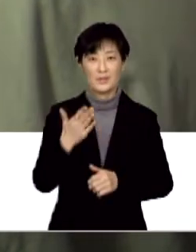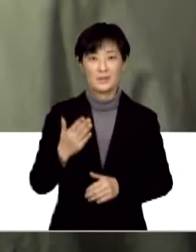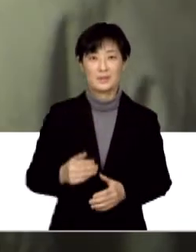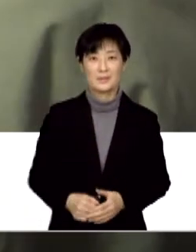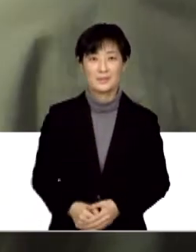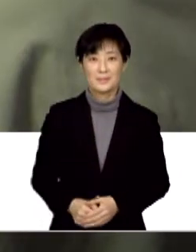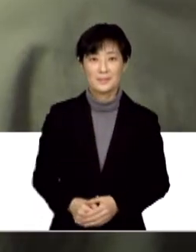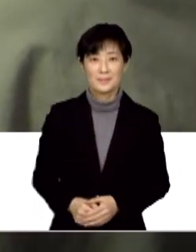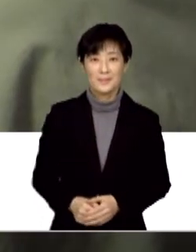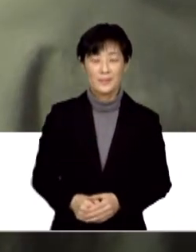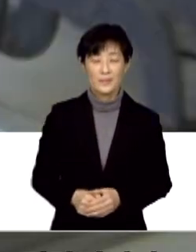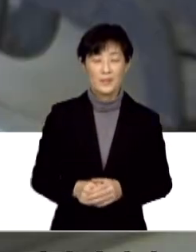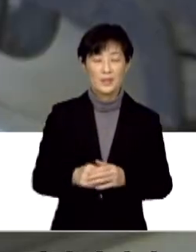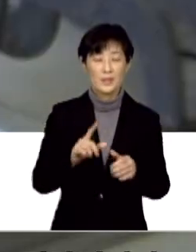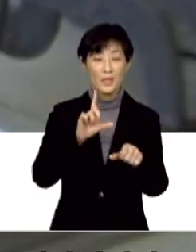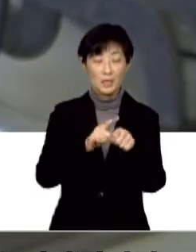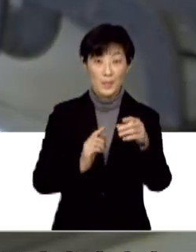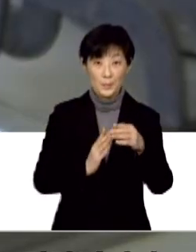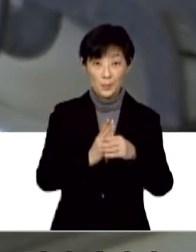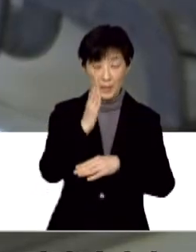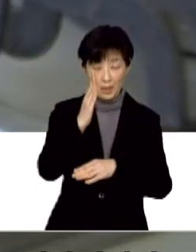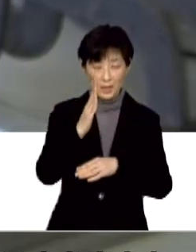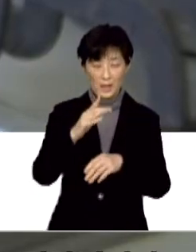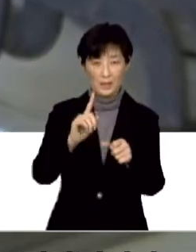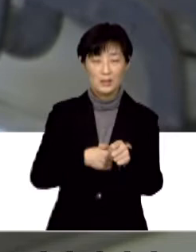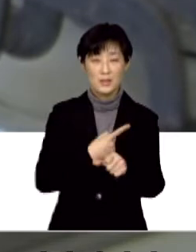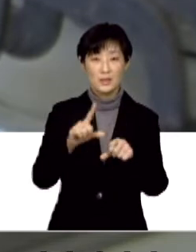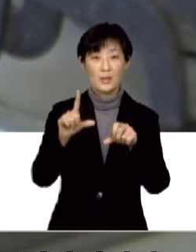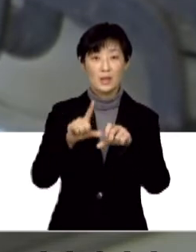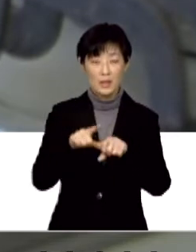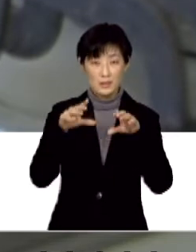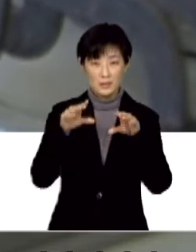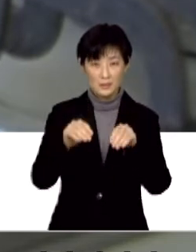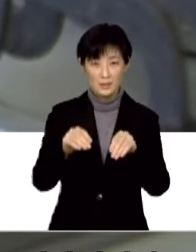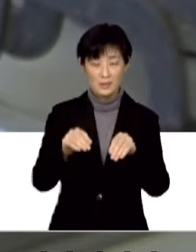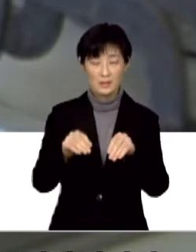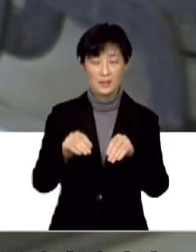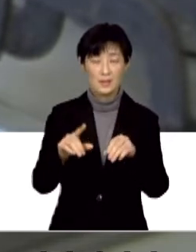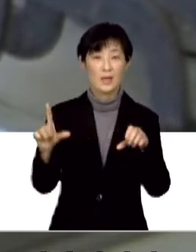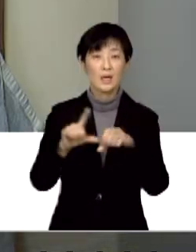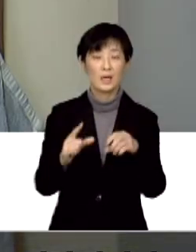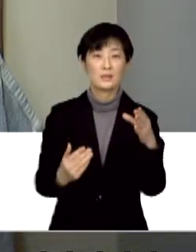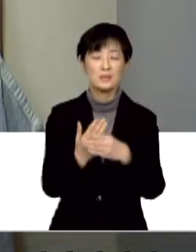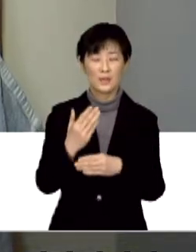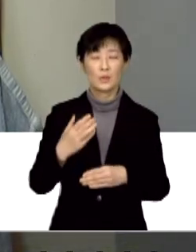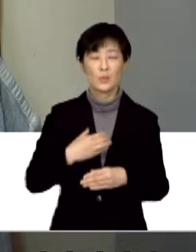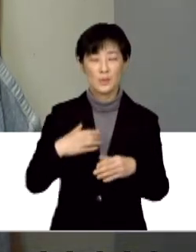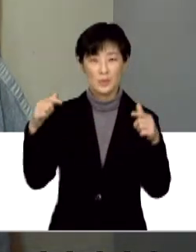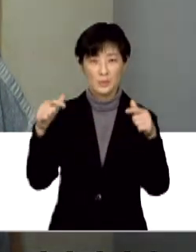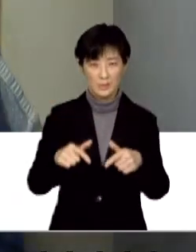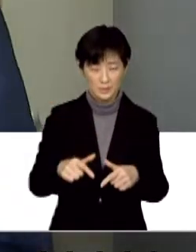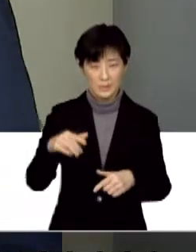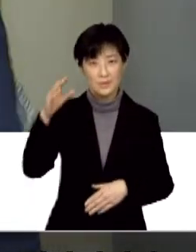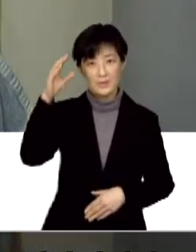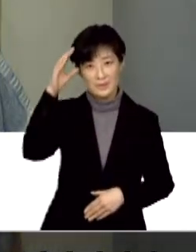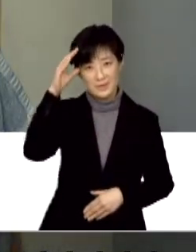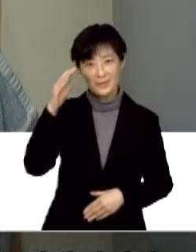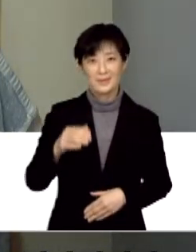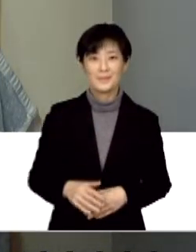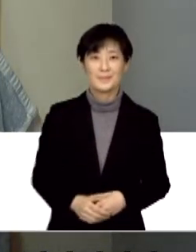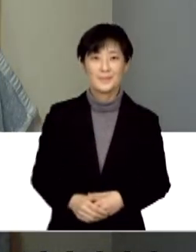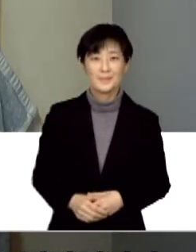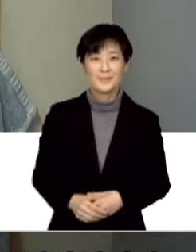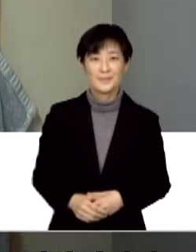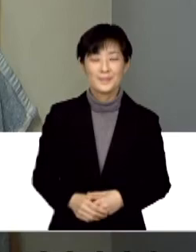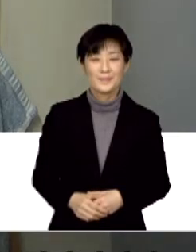설치하는 사업입니다 일정시간이 경과하면 자동으로 가수를 차다 내 가슴 사고 위험을 낮출 수 있을 것으로